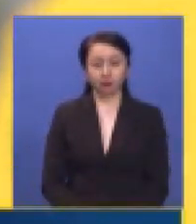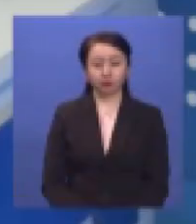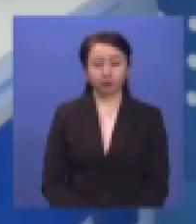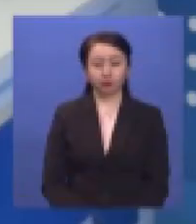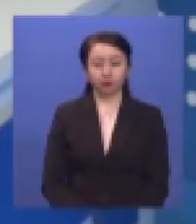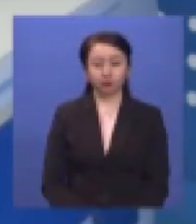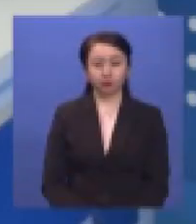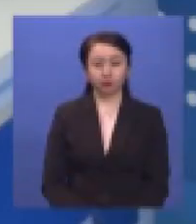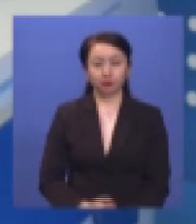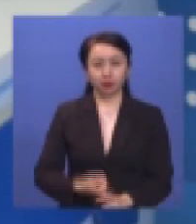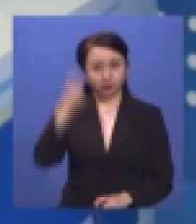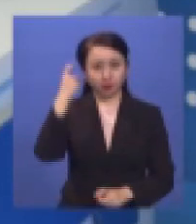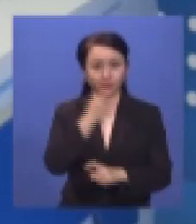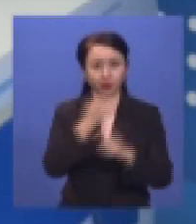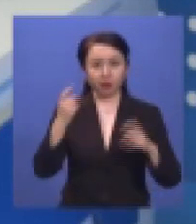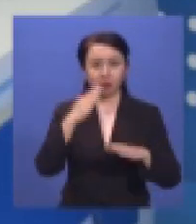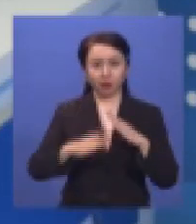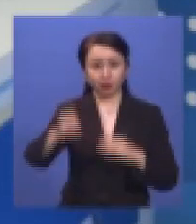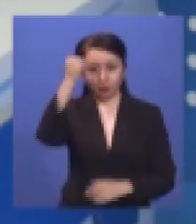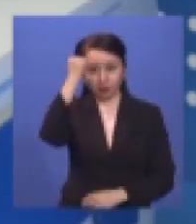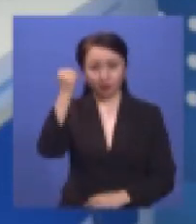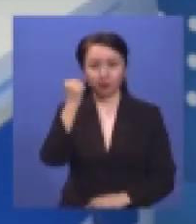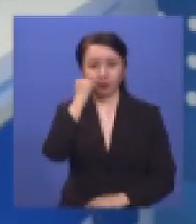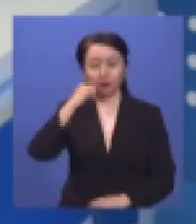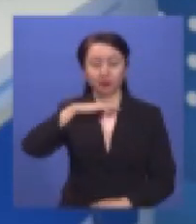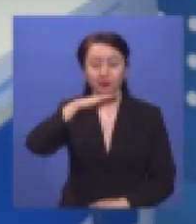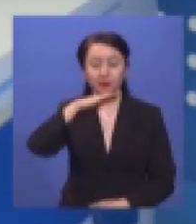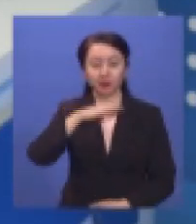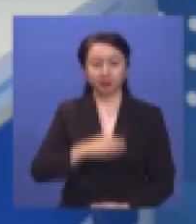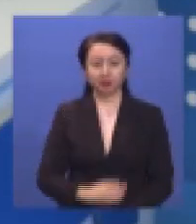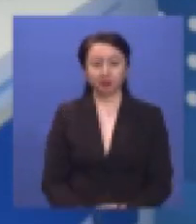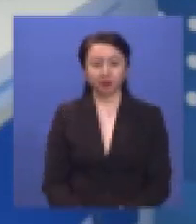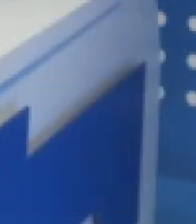новостей. Это были все новости дня. Хорошего вам вечера и до скорой встречи в эфире.